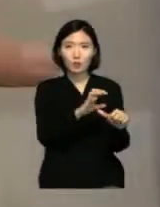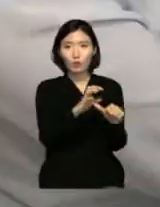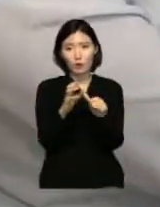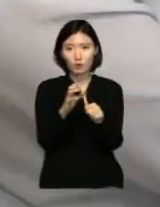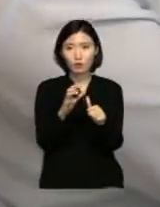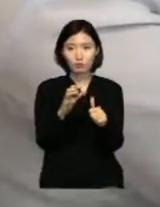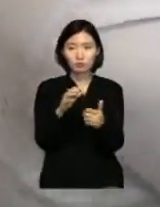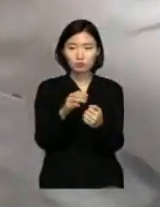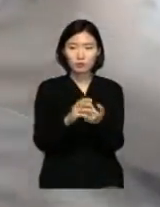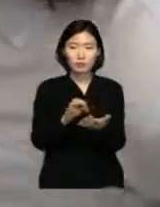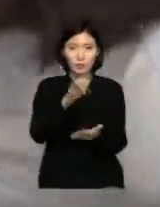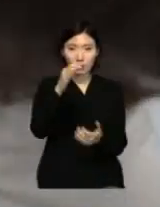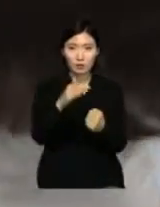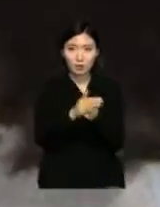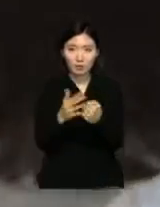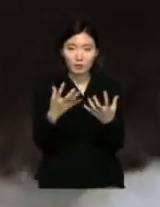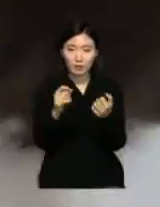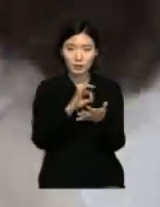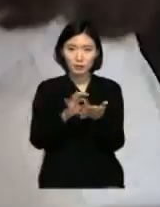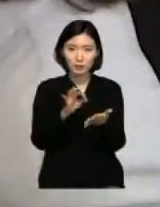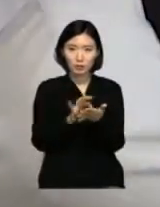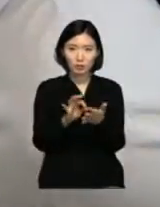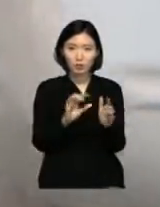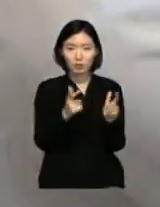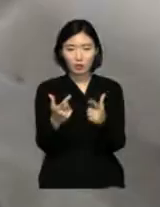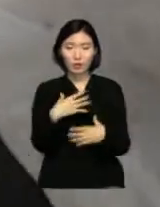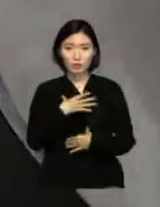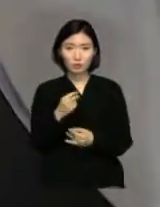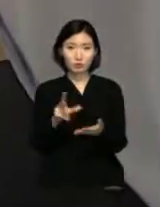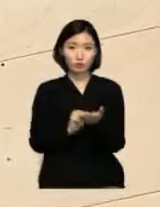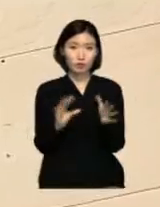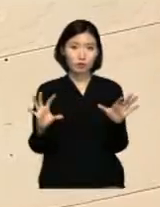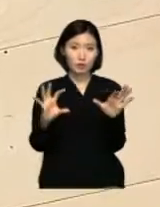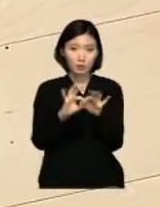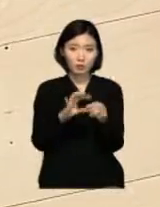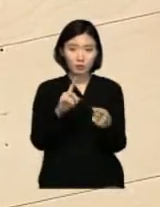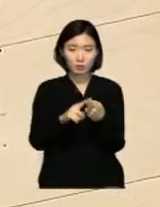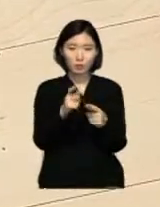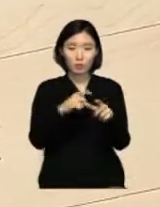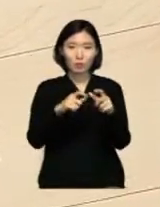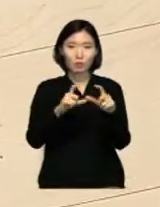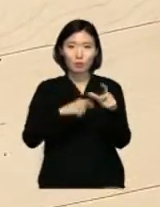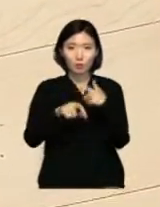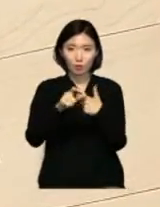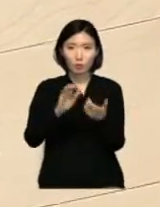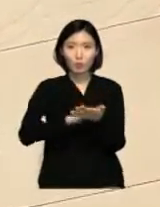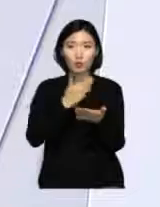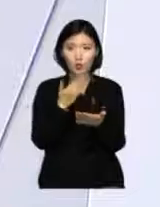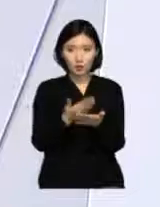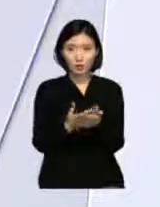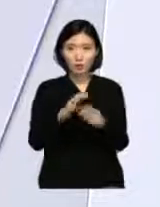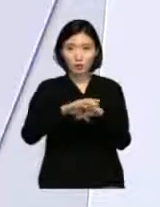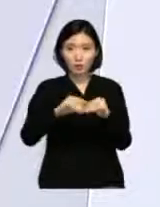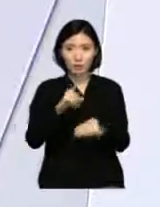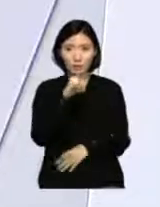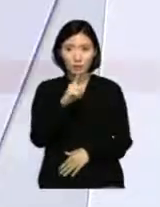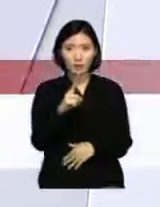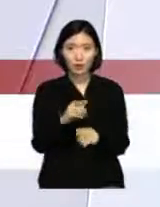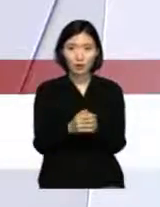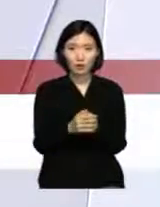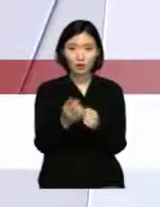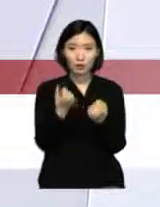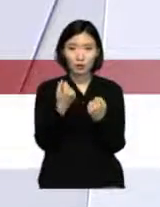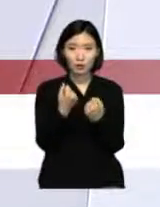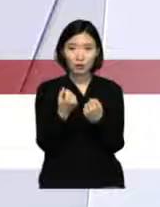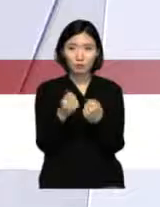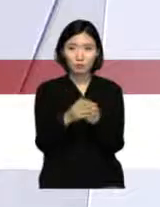해명했습니다. 부실 시공과 날림 공사에 따른 안전 문제와 관련해선 보완 조치하겠다고 밝혔습니다. 어쨌든 뭐 밝고 이렇게 좀